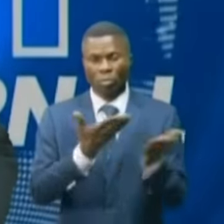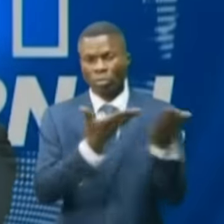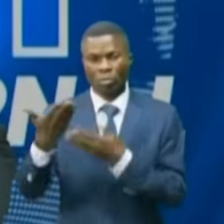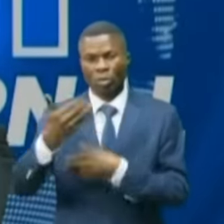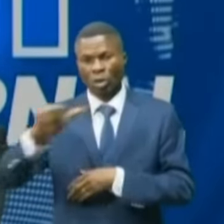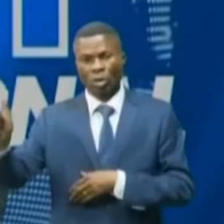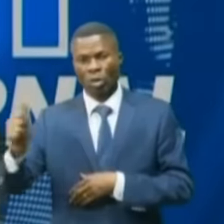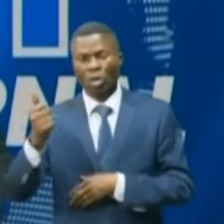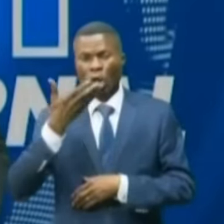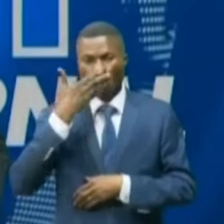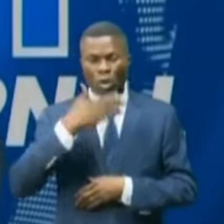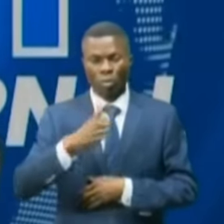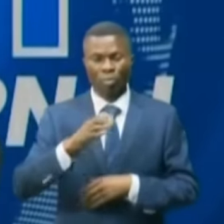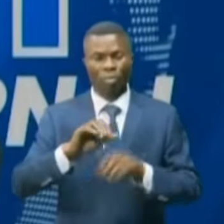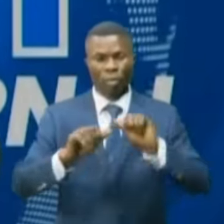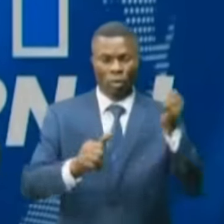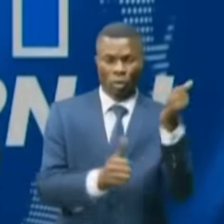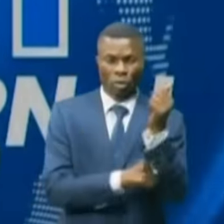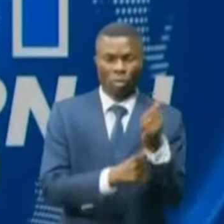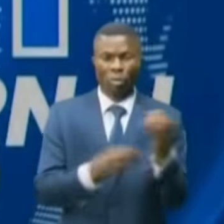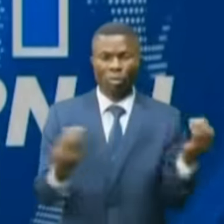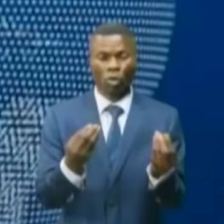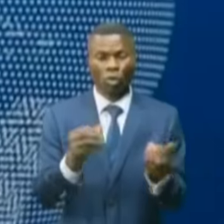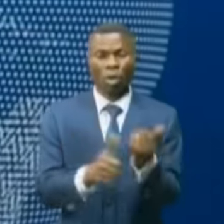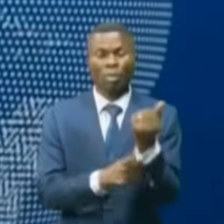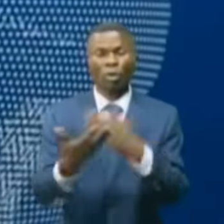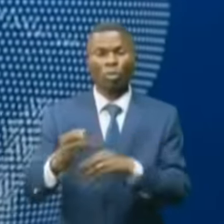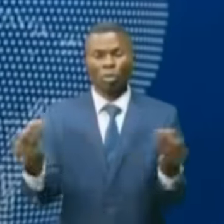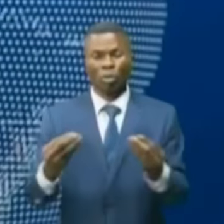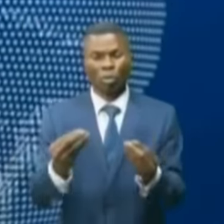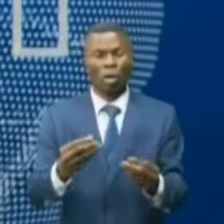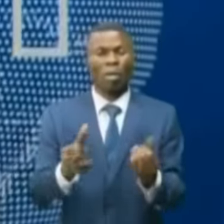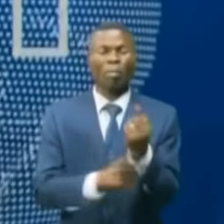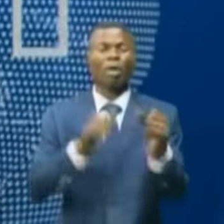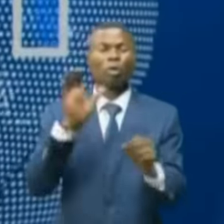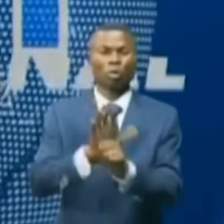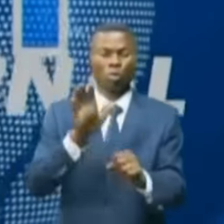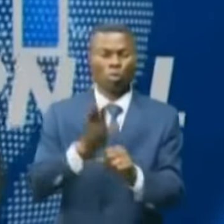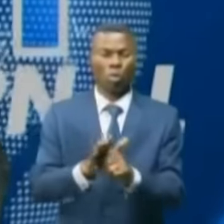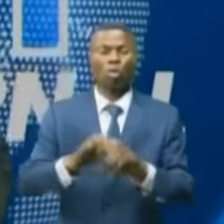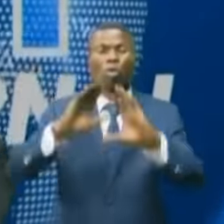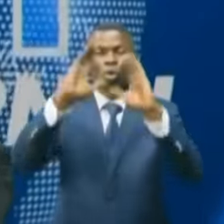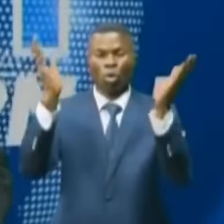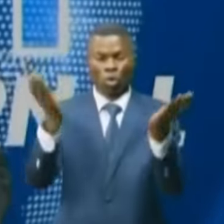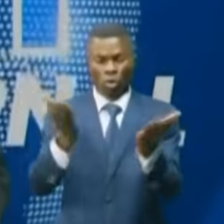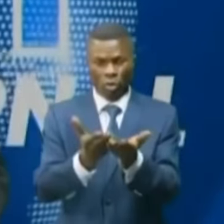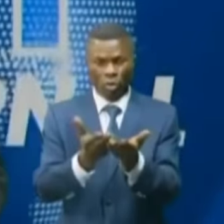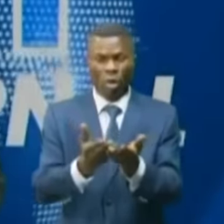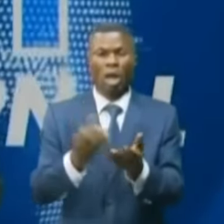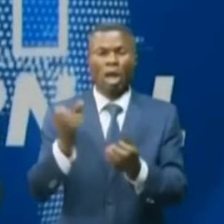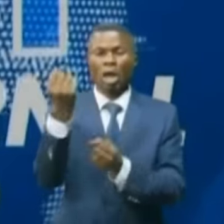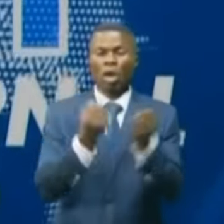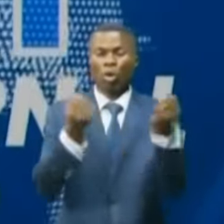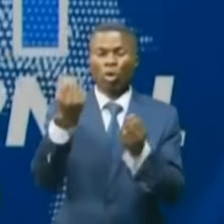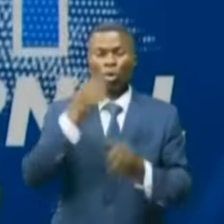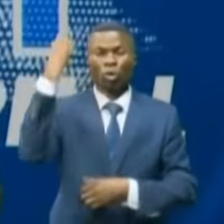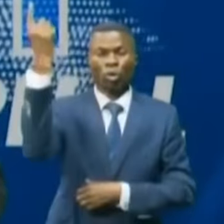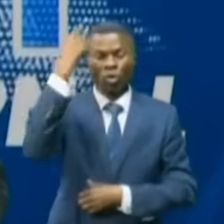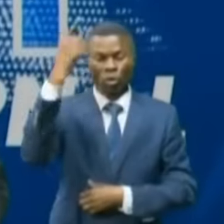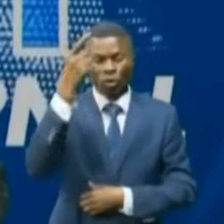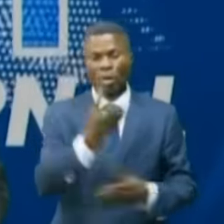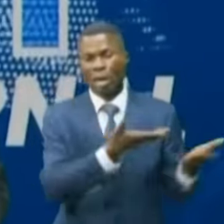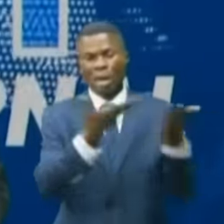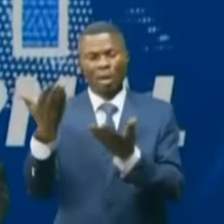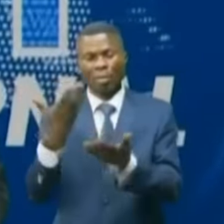hospitaliers. Certaines sources font état de débordements. Les ambulances et les équipes d'intervention s'activent pour acheminer